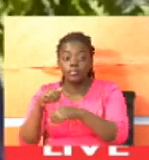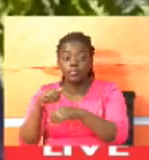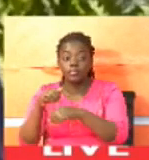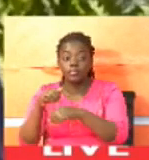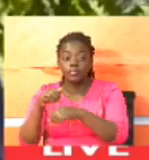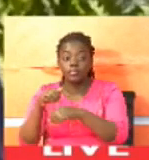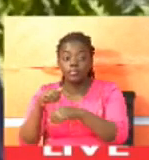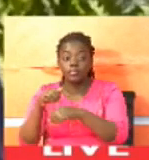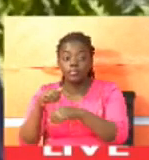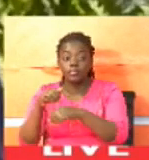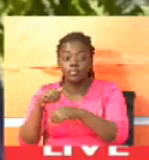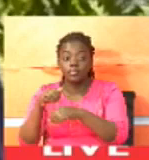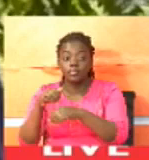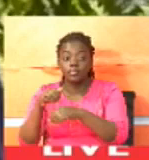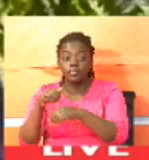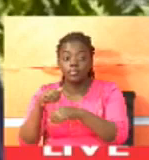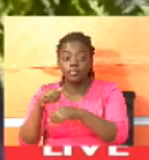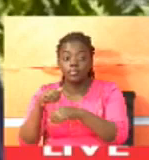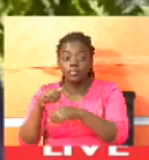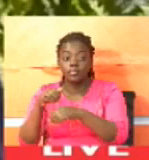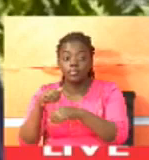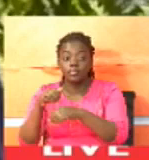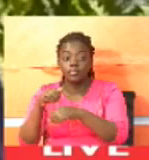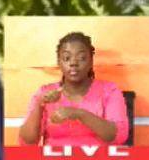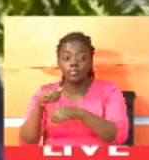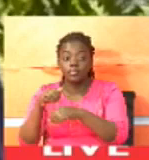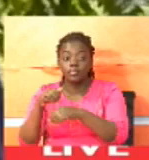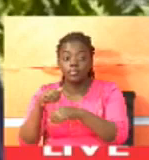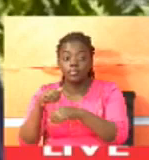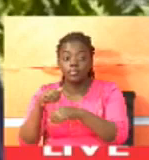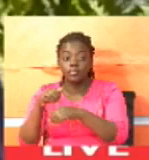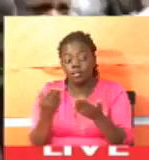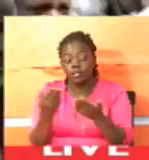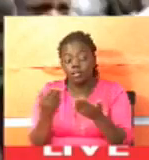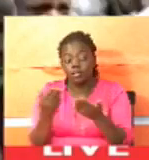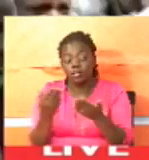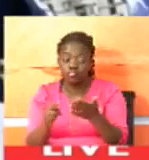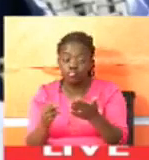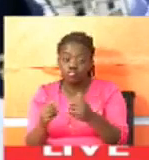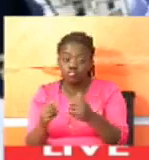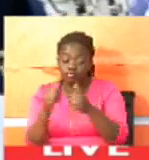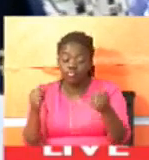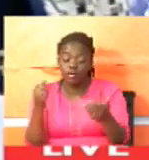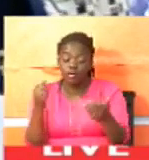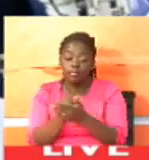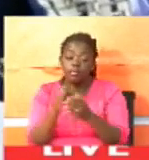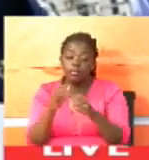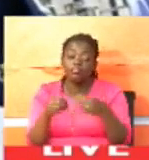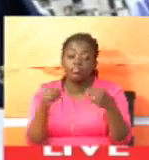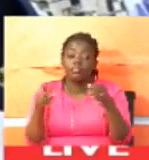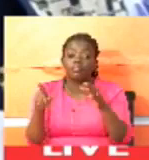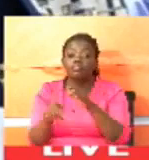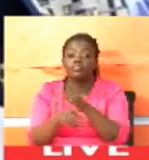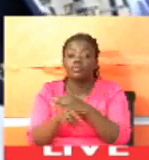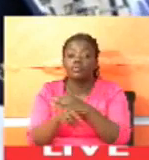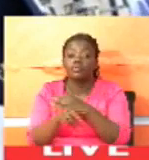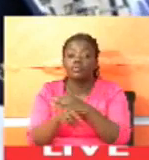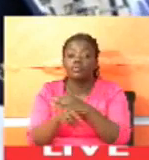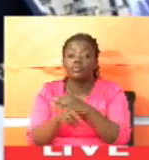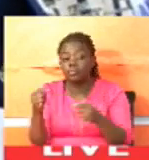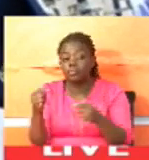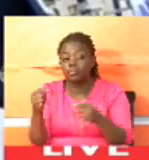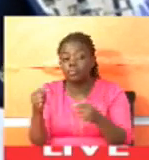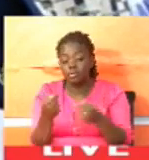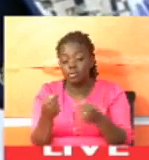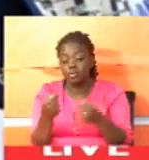from the Ministry of Agriculture. Abasabye okukozesa obulungi stamp ezibaweereddwa. Atamyuka Radisi Mugisha anenyeza ba Ssentebe